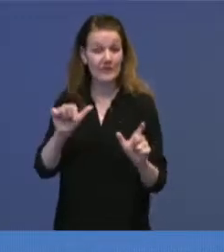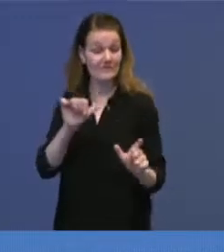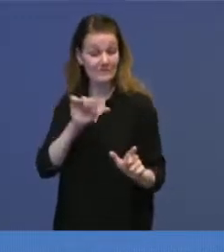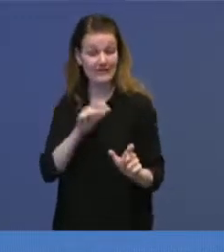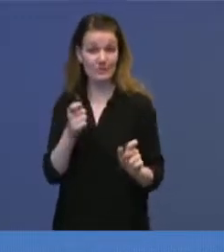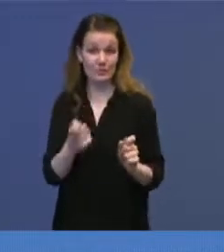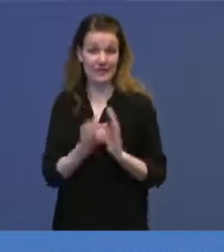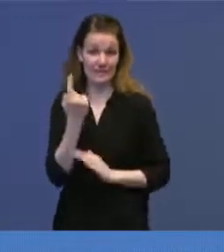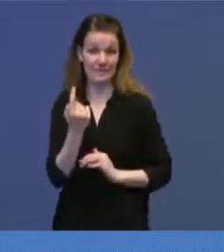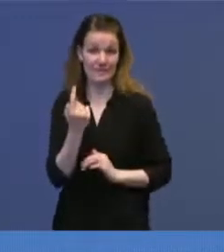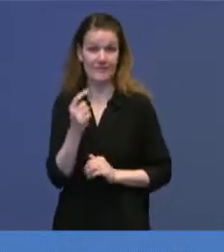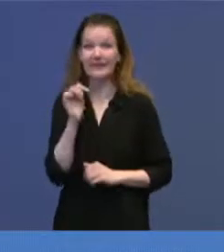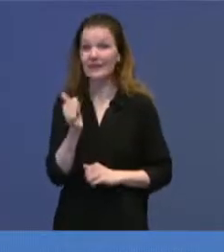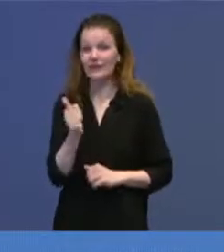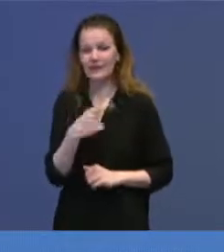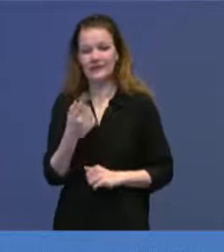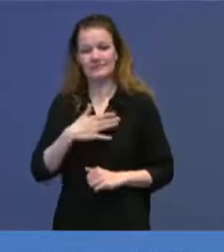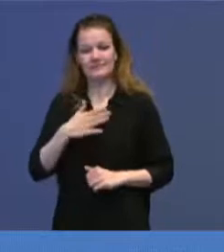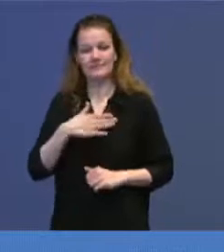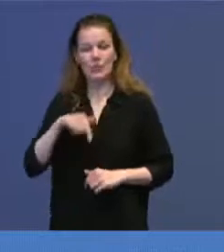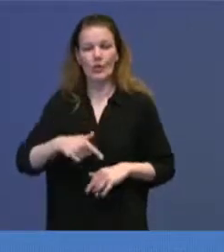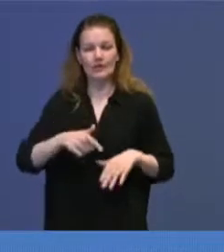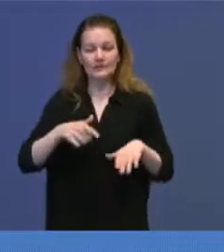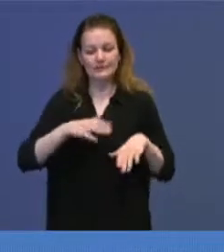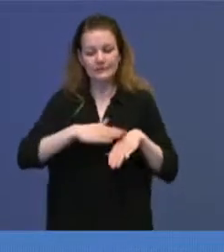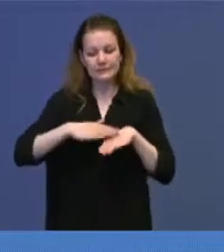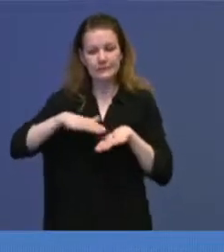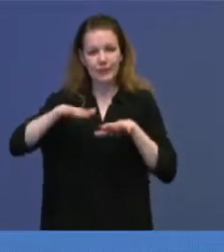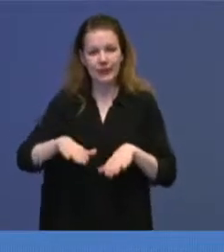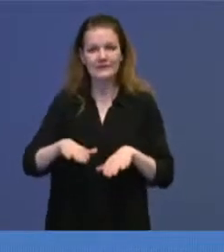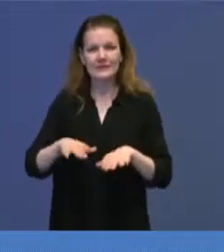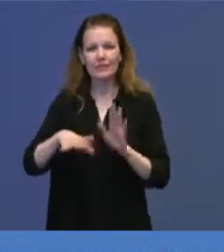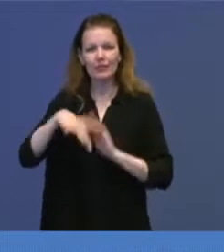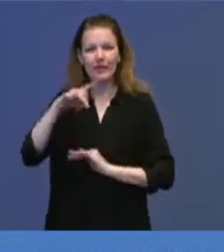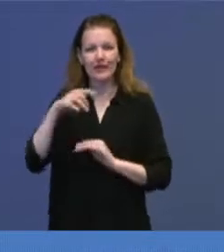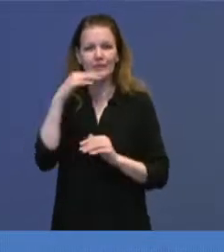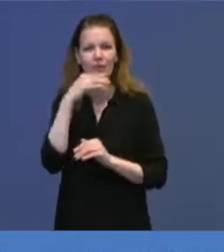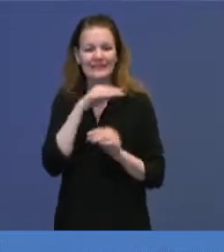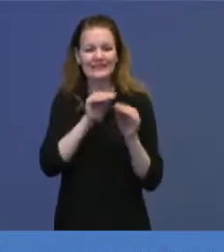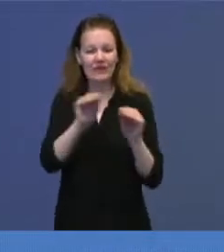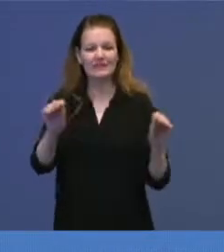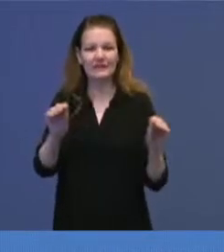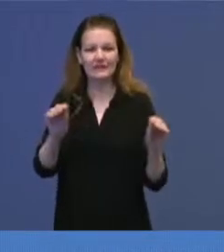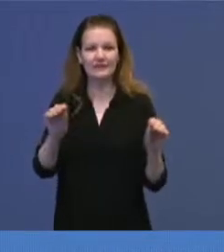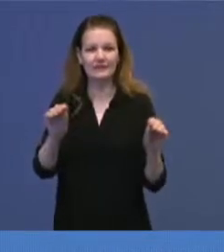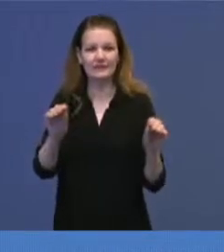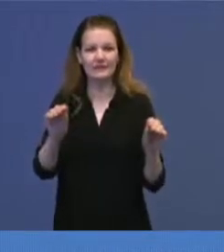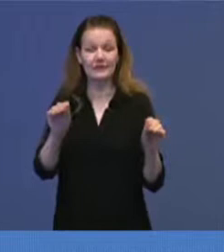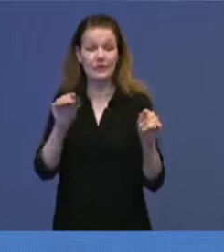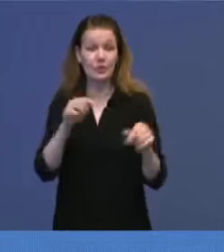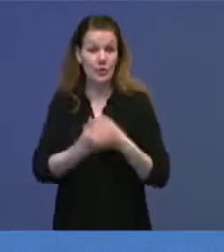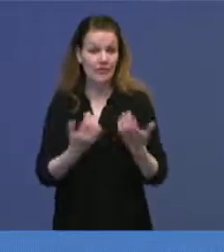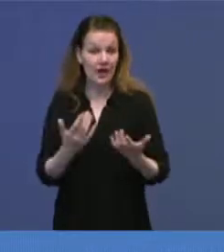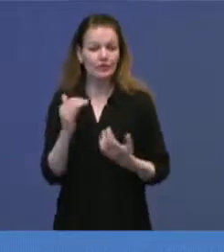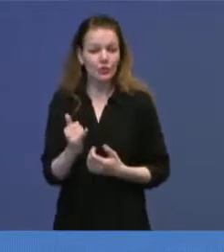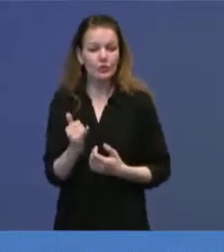skje. Derfor vil vi også raskt få på plass en moderne befolkningsvarsling som gjør at man